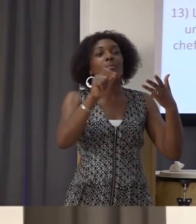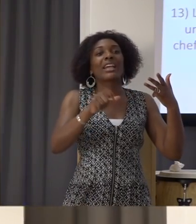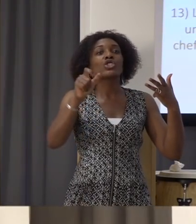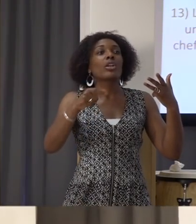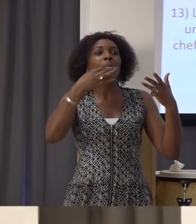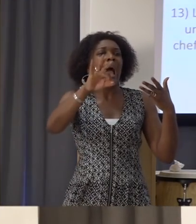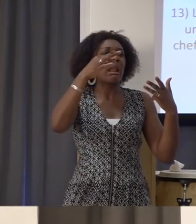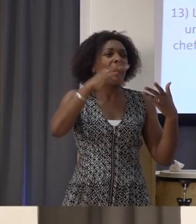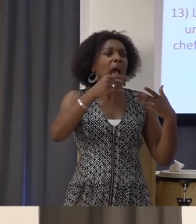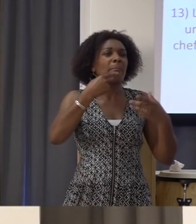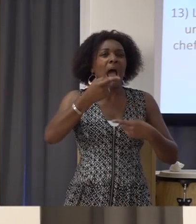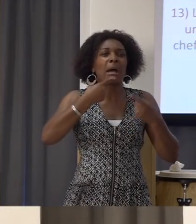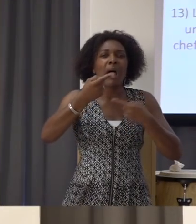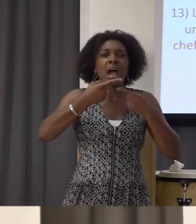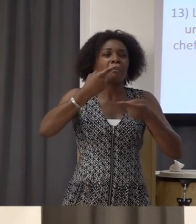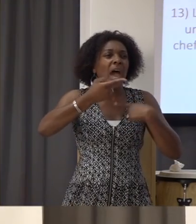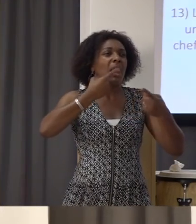Ça parle, ça parle, ça parle, ça parle.